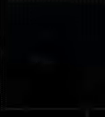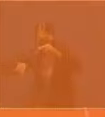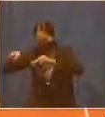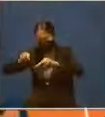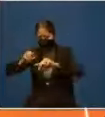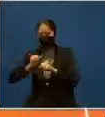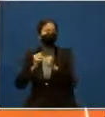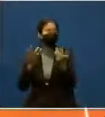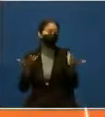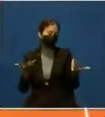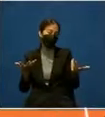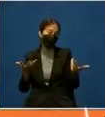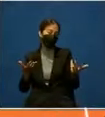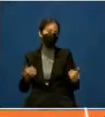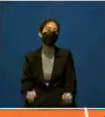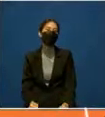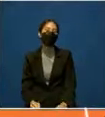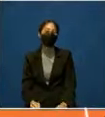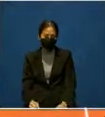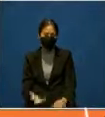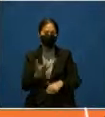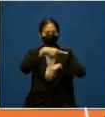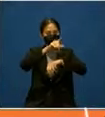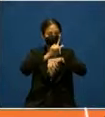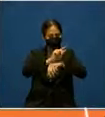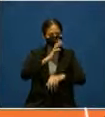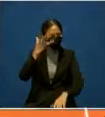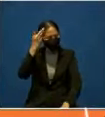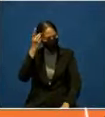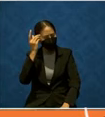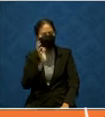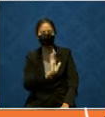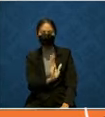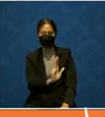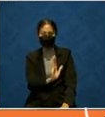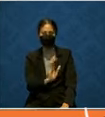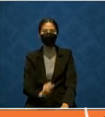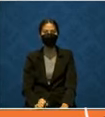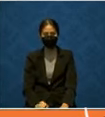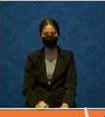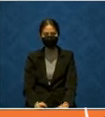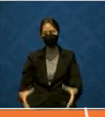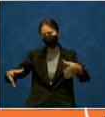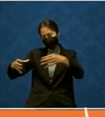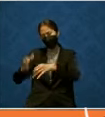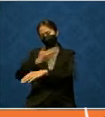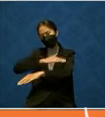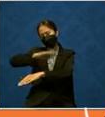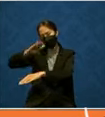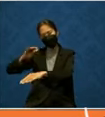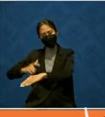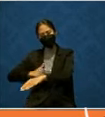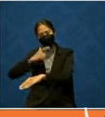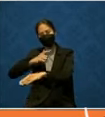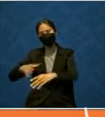รับประทานครับไม่ต้องกังวลนะครับในความมั่นคงหลอกของพี่น้องกลุ่มชาติติพันธ์เราคือกลุ่ม